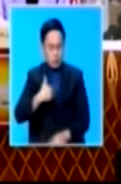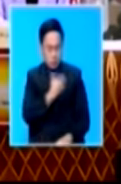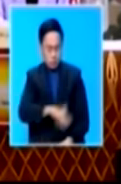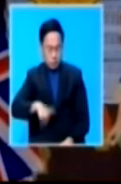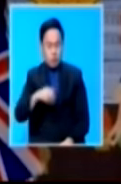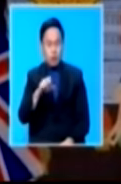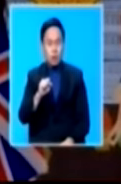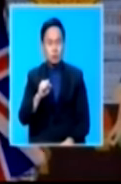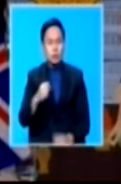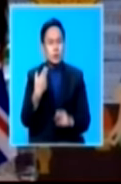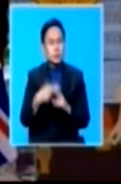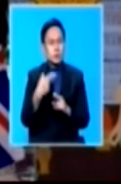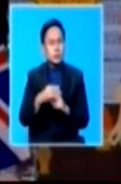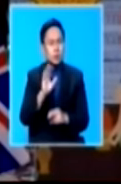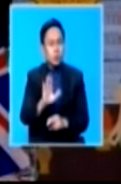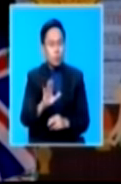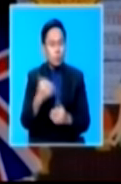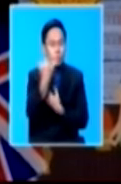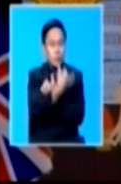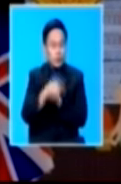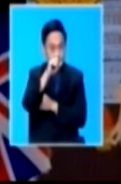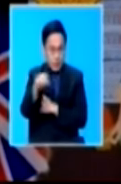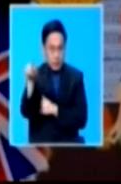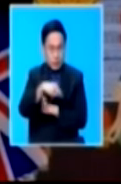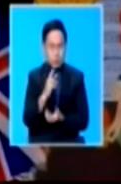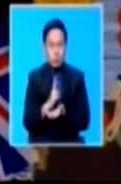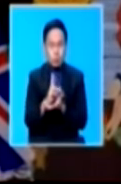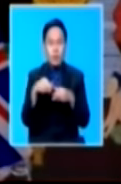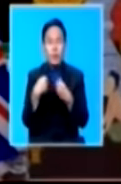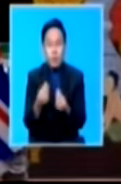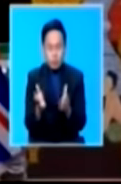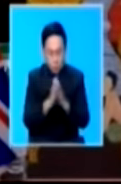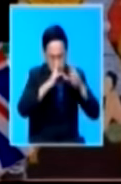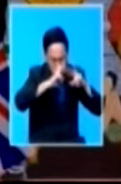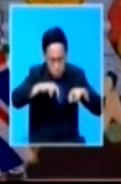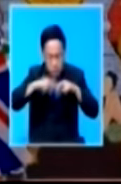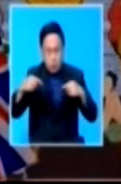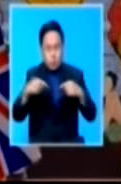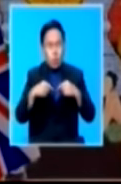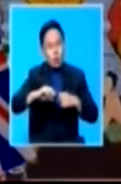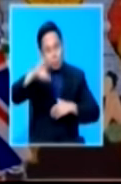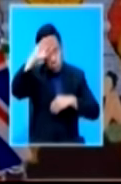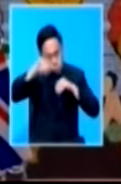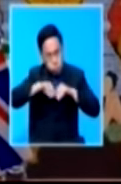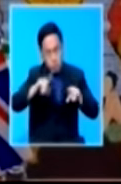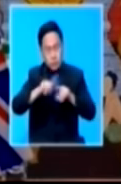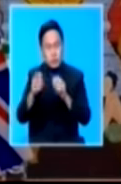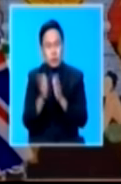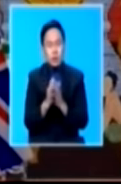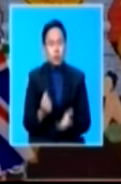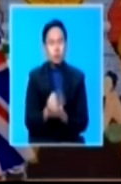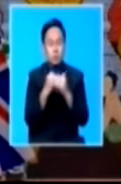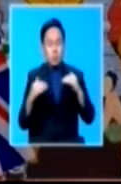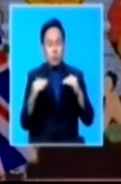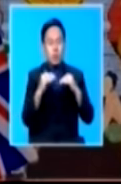เซอร์ไมเคิลกิเดียนมามอตนะครับจากสหราชอาณาจักรด้วยผลงานการศึกษาวิจัยทางระบาดวิทยาที่เน้นสร้างความเท่าเทียม